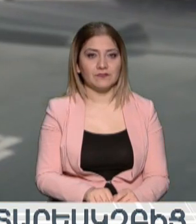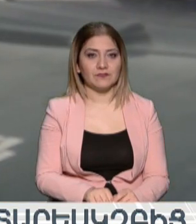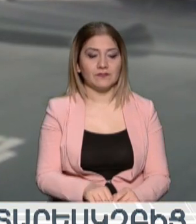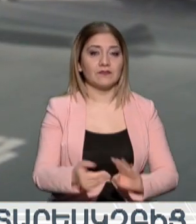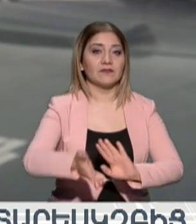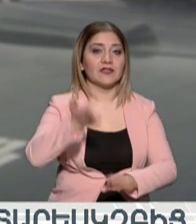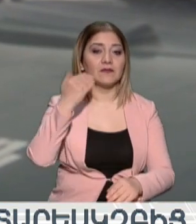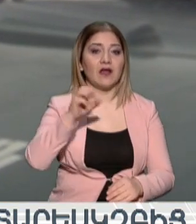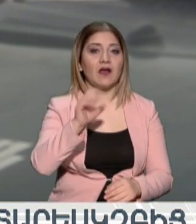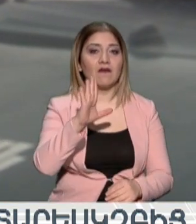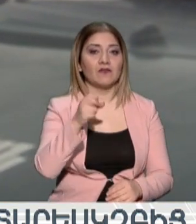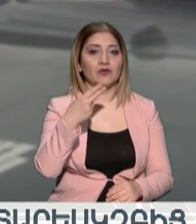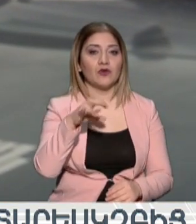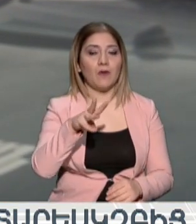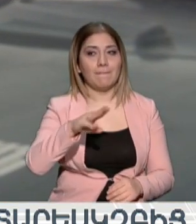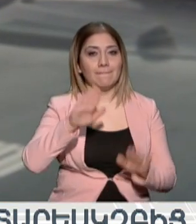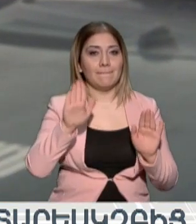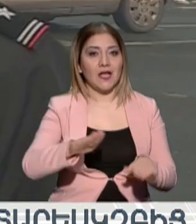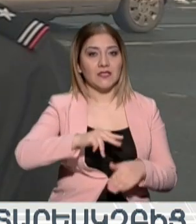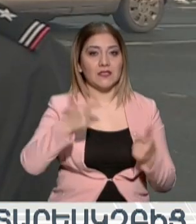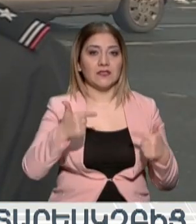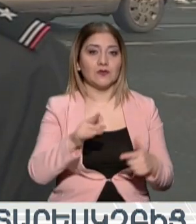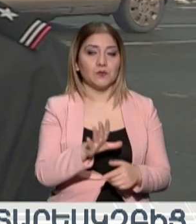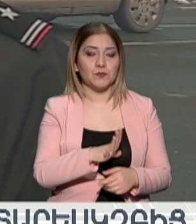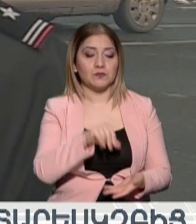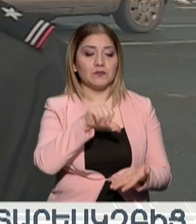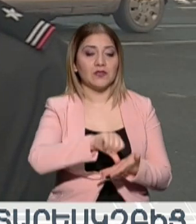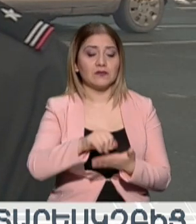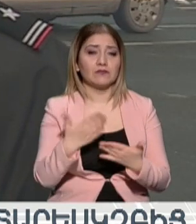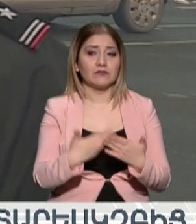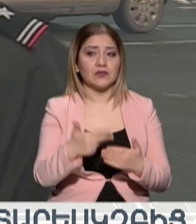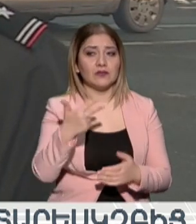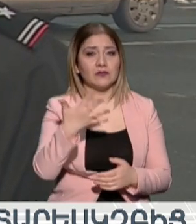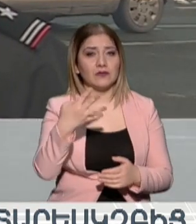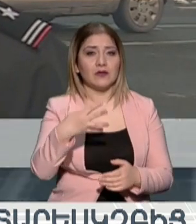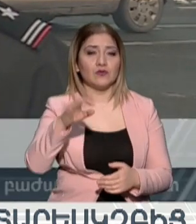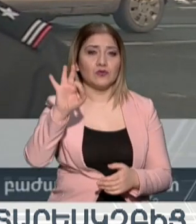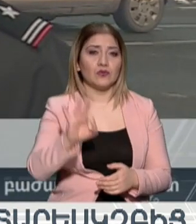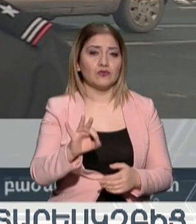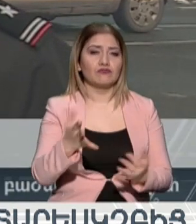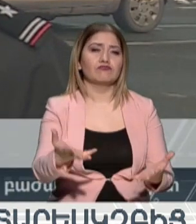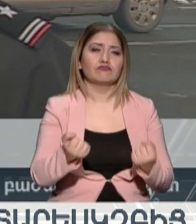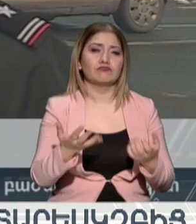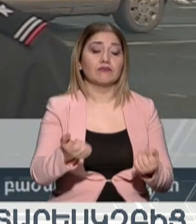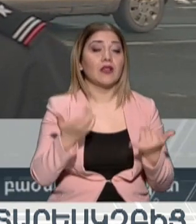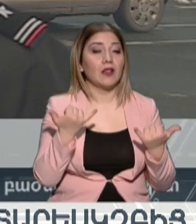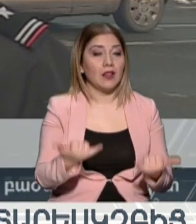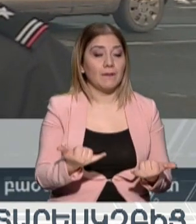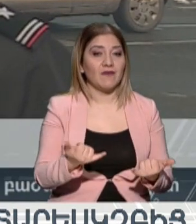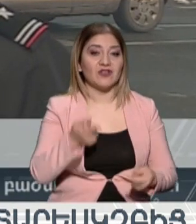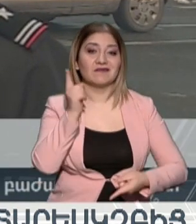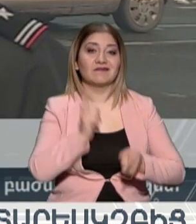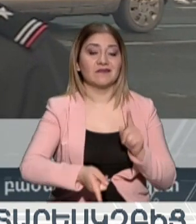Նախկինում, երբ որ ավտոդրոմը իրականացում գործնական քննությունը, մասնակիցների մոտ 35-40%-ը ստանում էր։ Ներկայումս այս